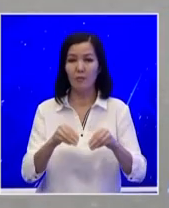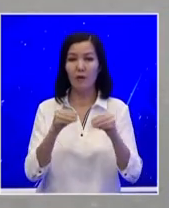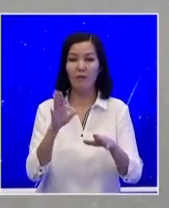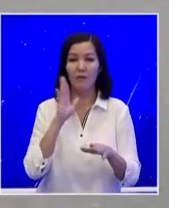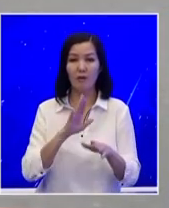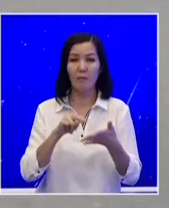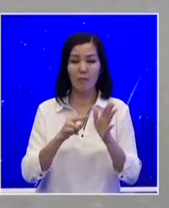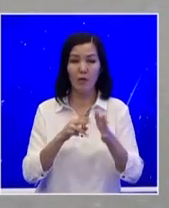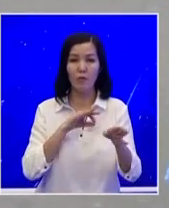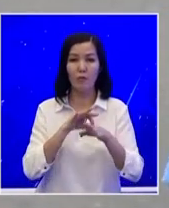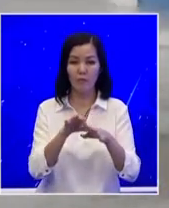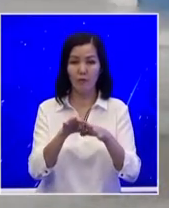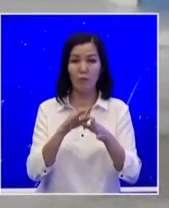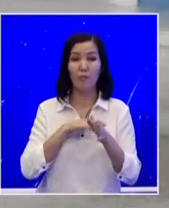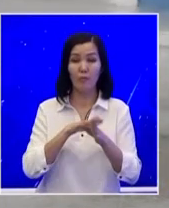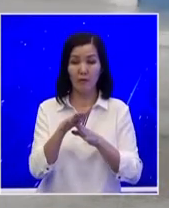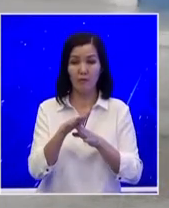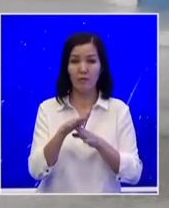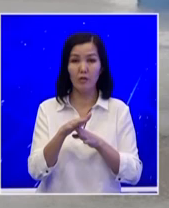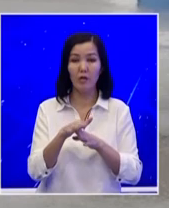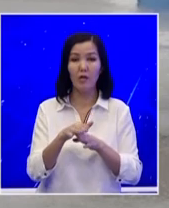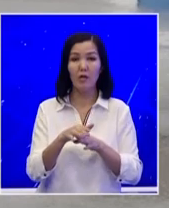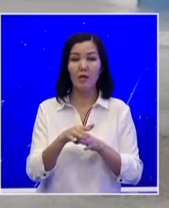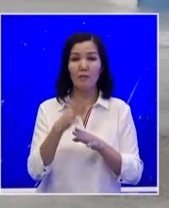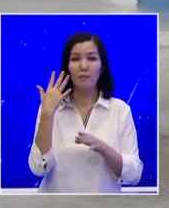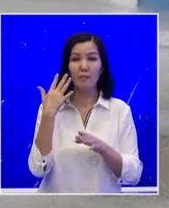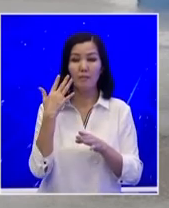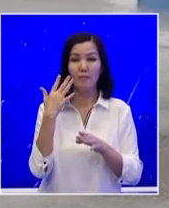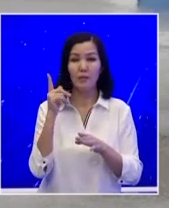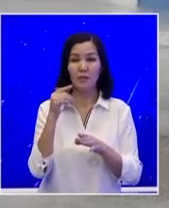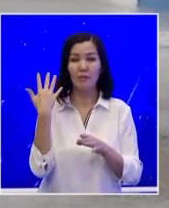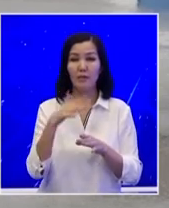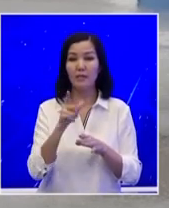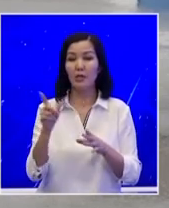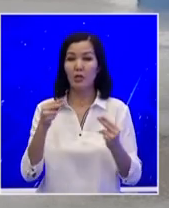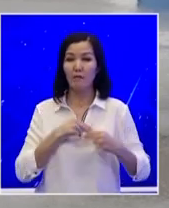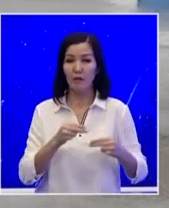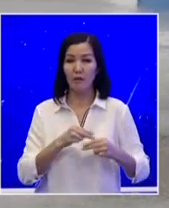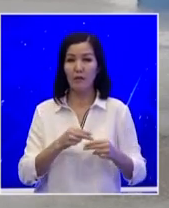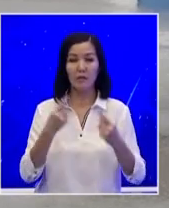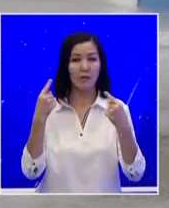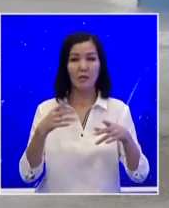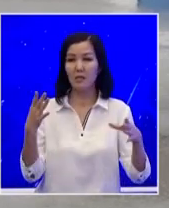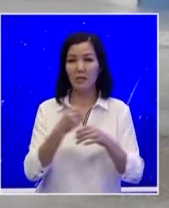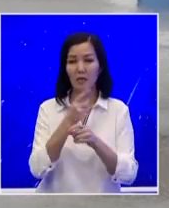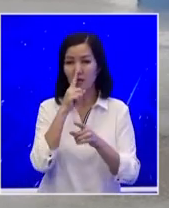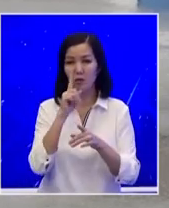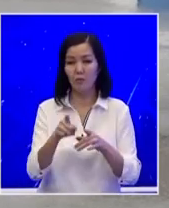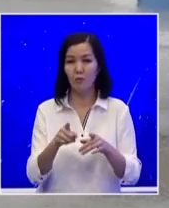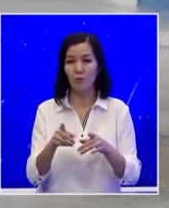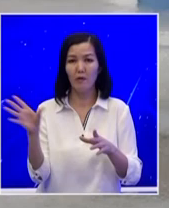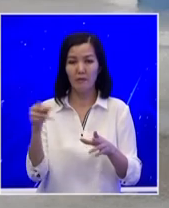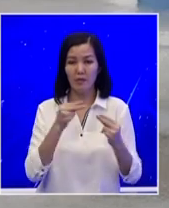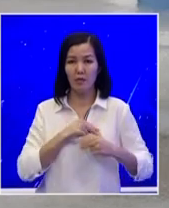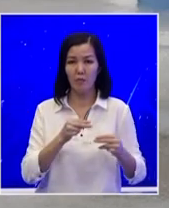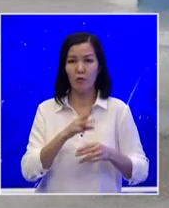по плану. У нас работает более 500 человек, мы никого не сокращаем, в отпуска никого не отправляем. Вот,